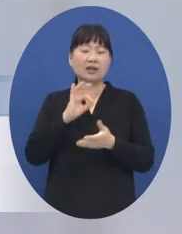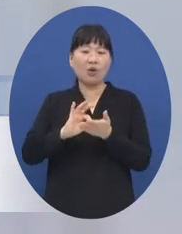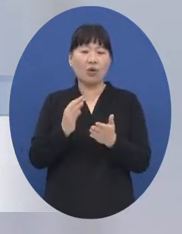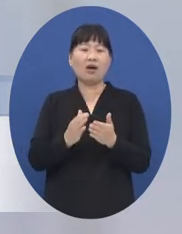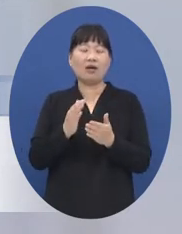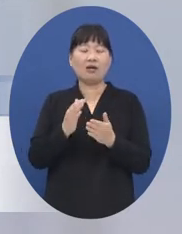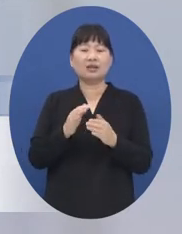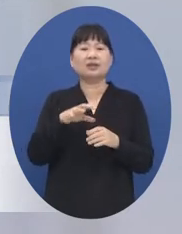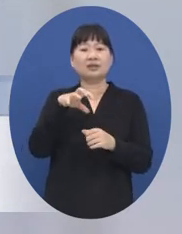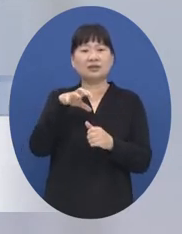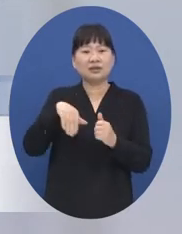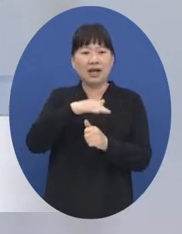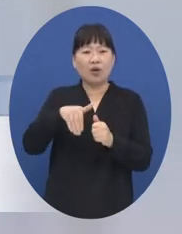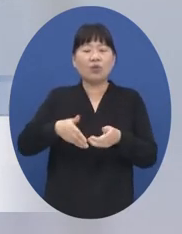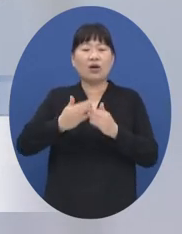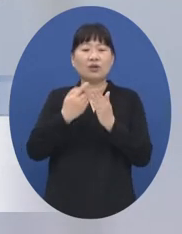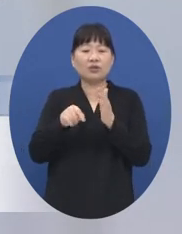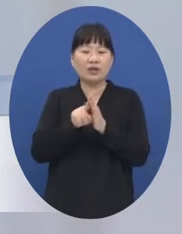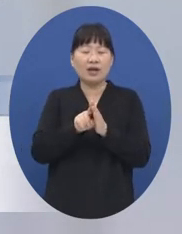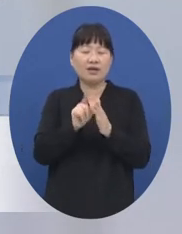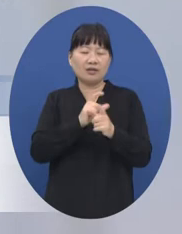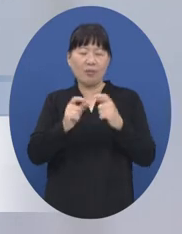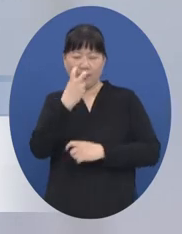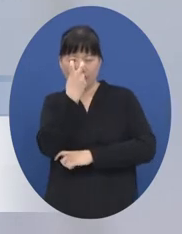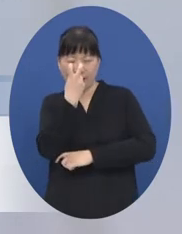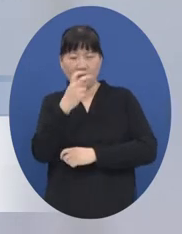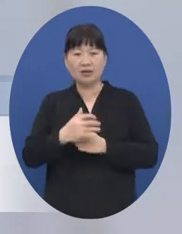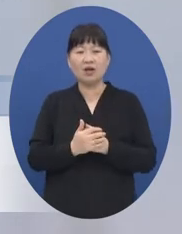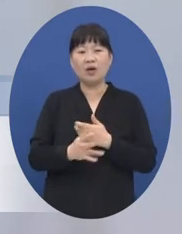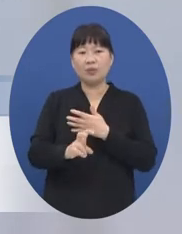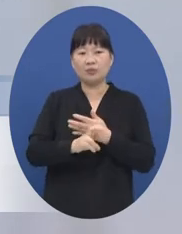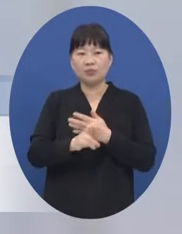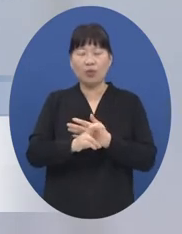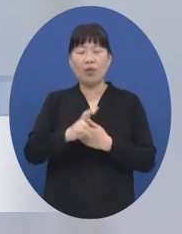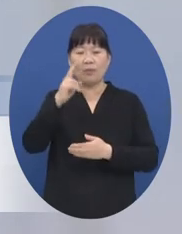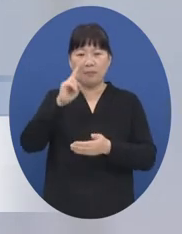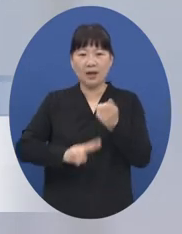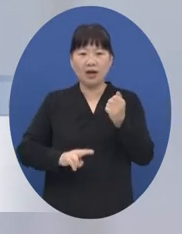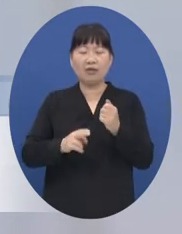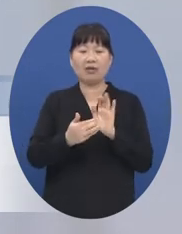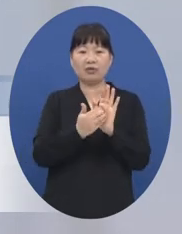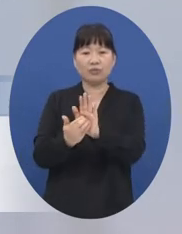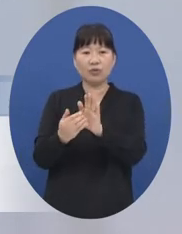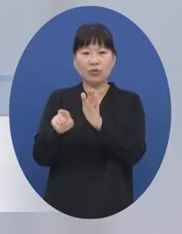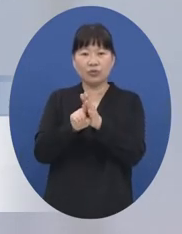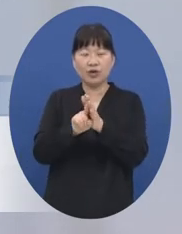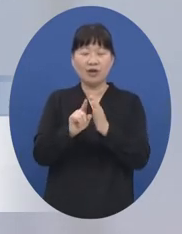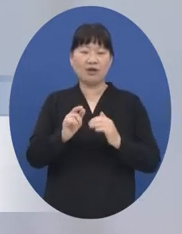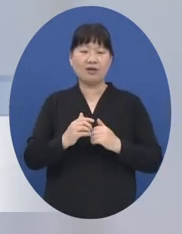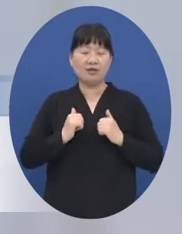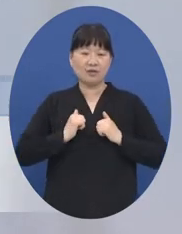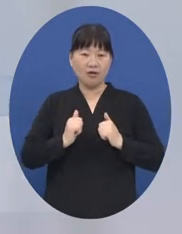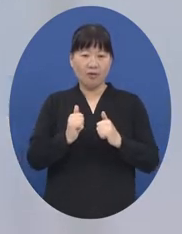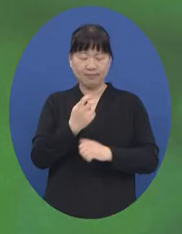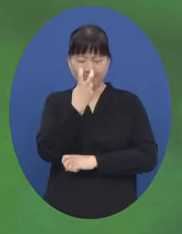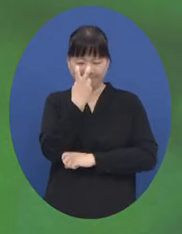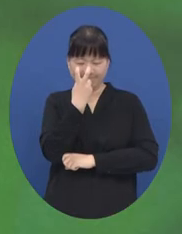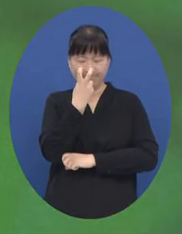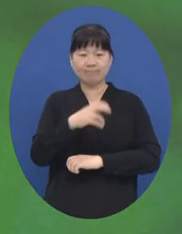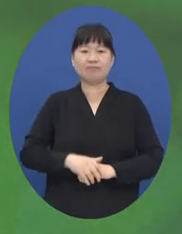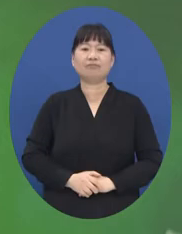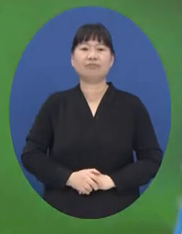현장 단속을 강화함으로써 석유 제품 불법 유통이 근절될 수 있도록 수사 역량을